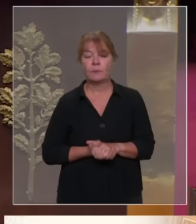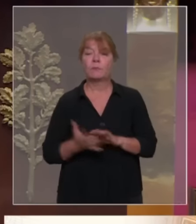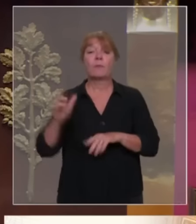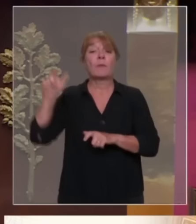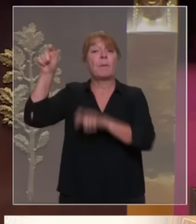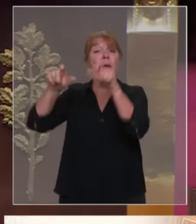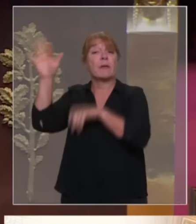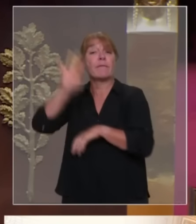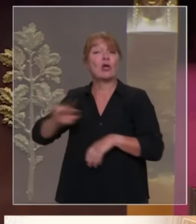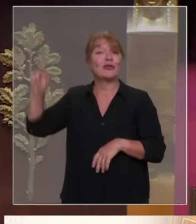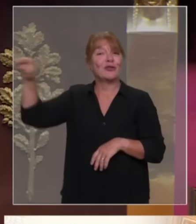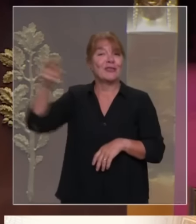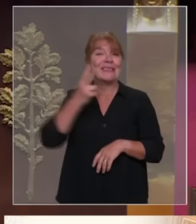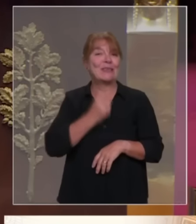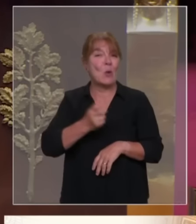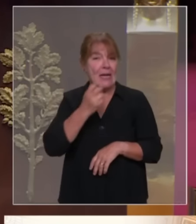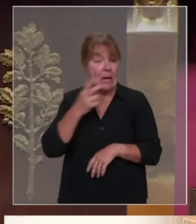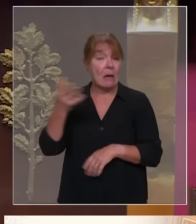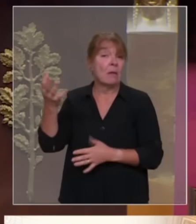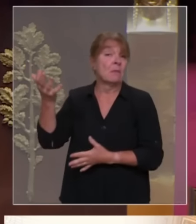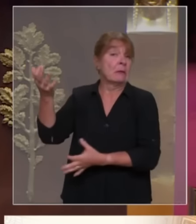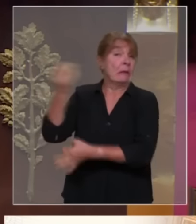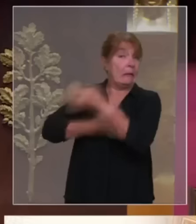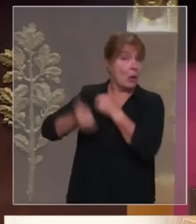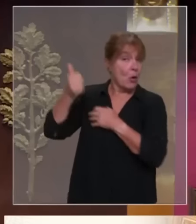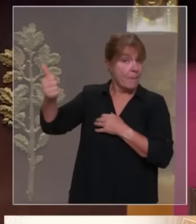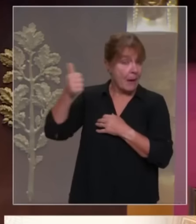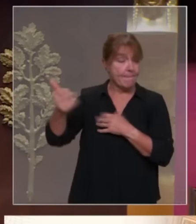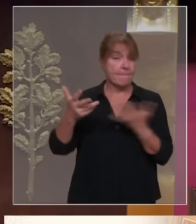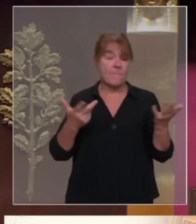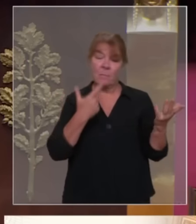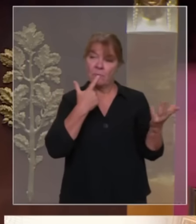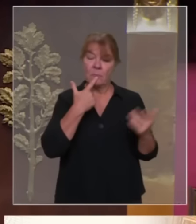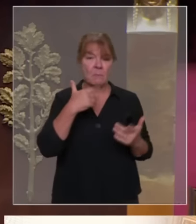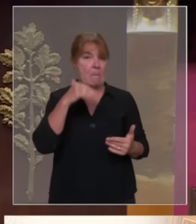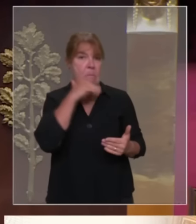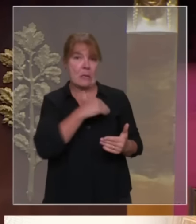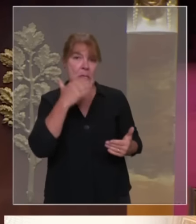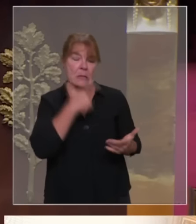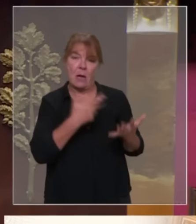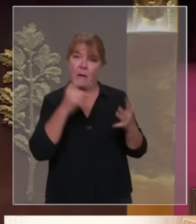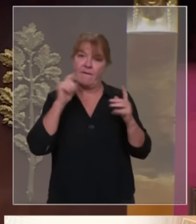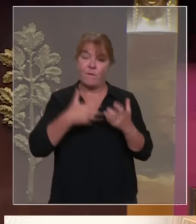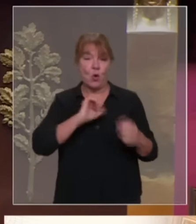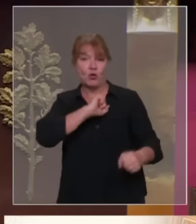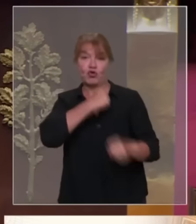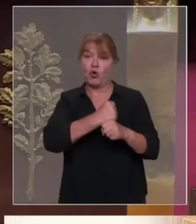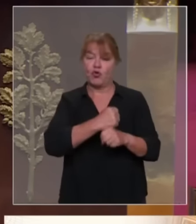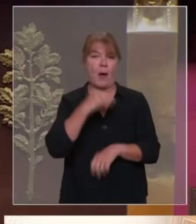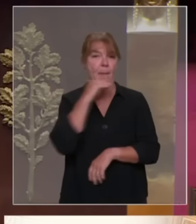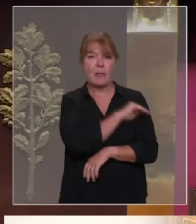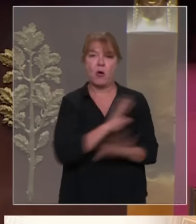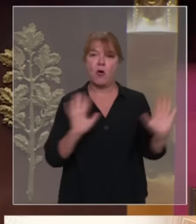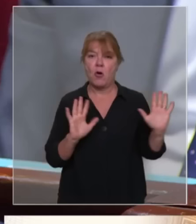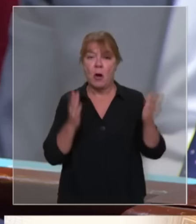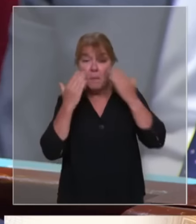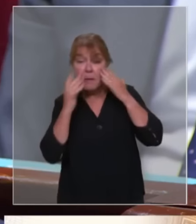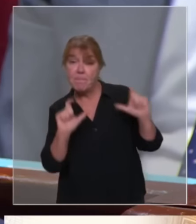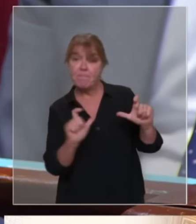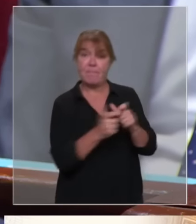Français, si nous les avons bien entendus, s'attendent à ce que des sanctions interviennent rapidement quand elles